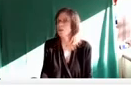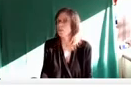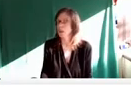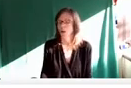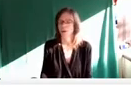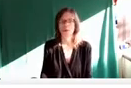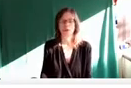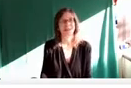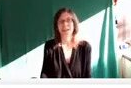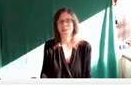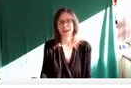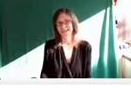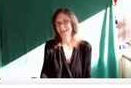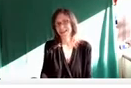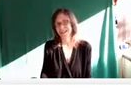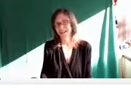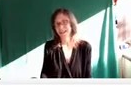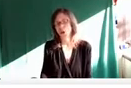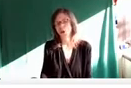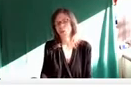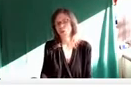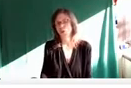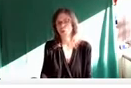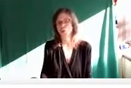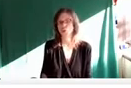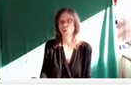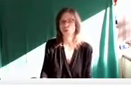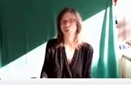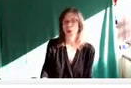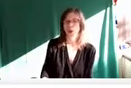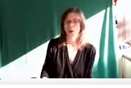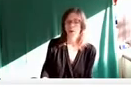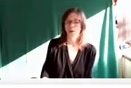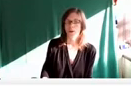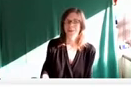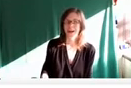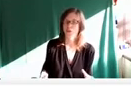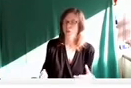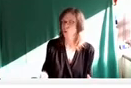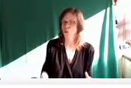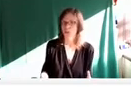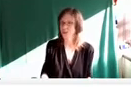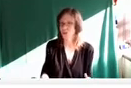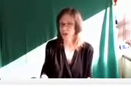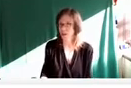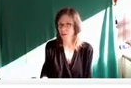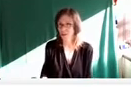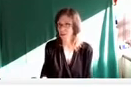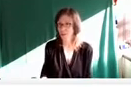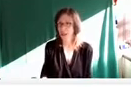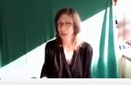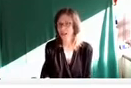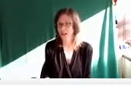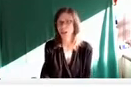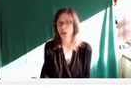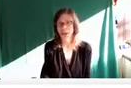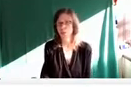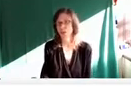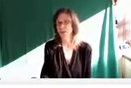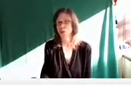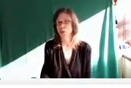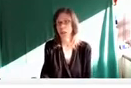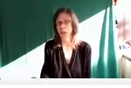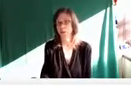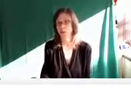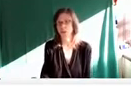ça, les pratiques et les normes sont surtout, émanent surtout des différentes disciplines. Tu sais, il y a des domaines où